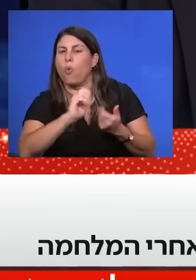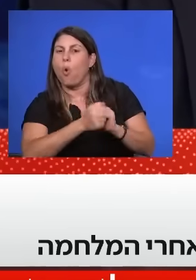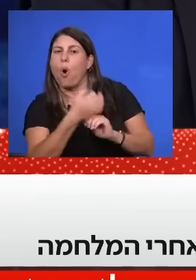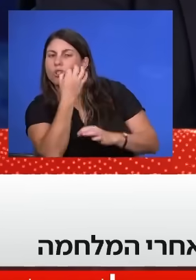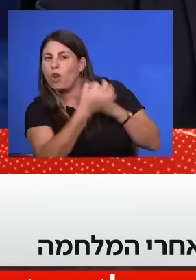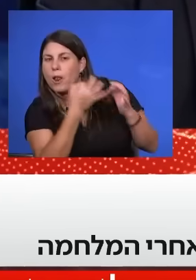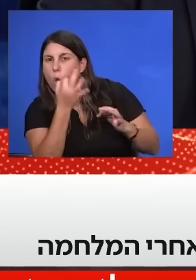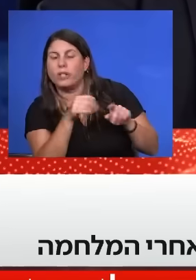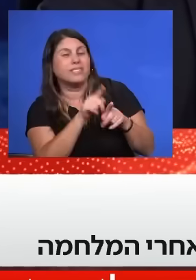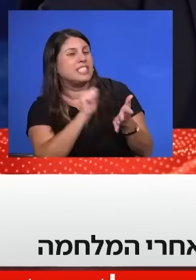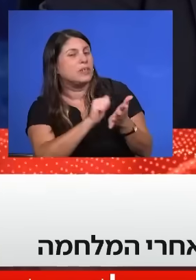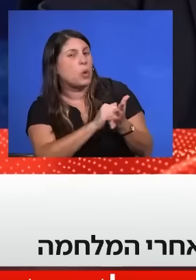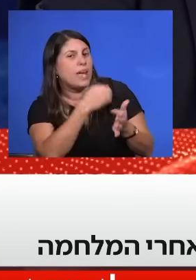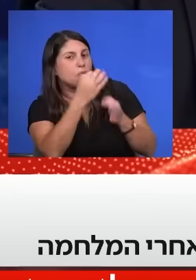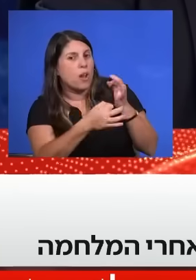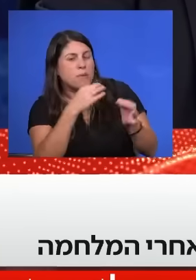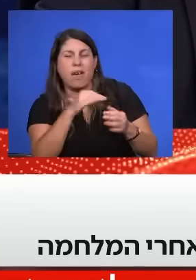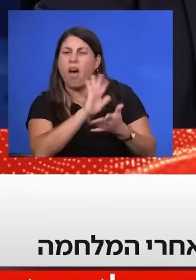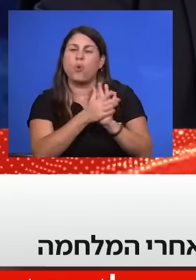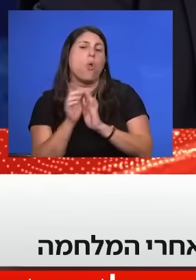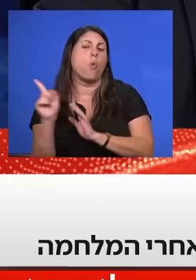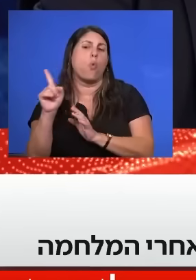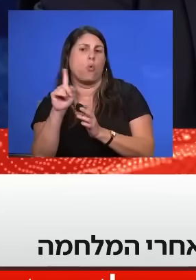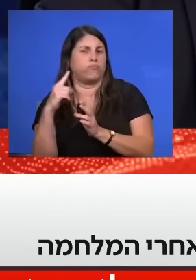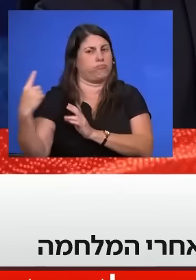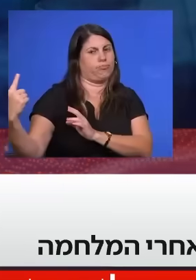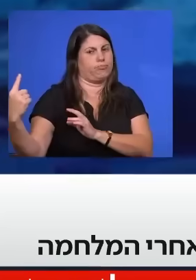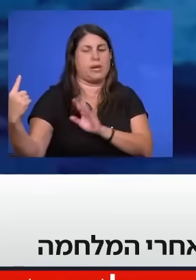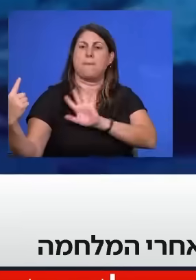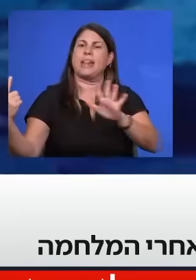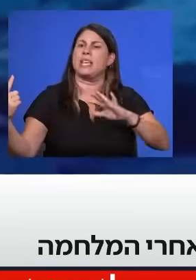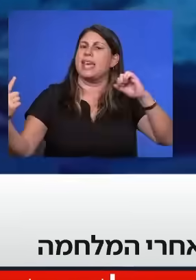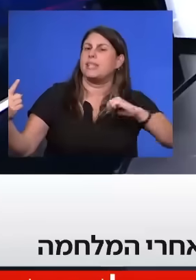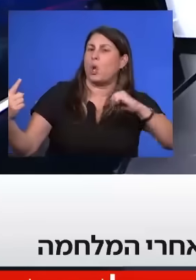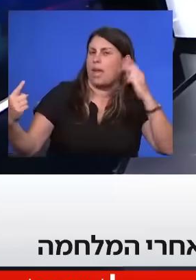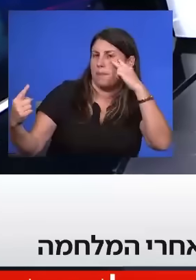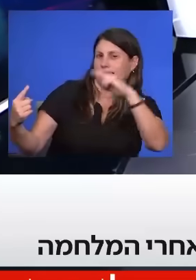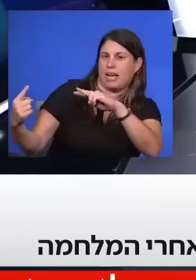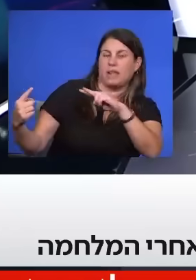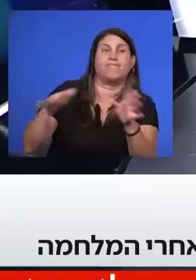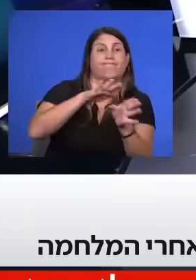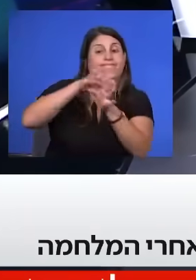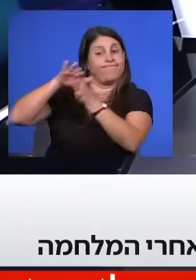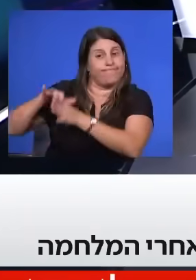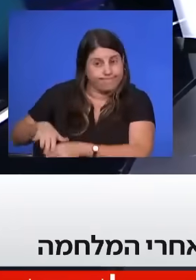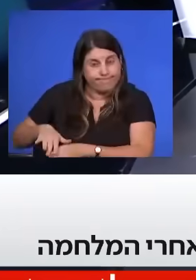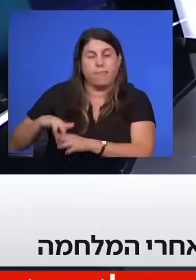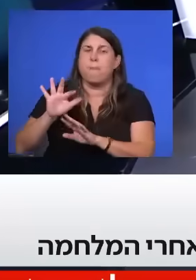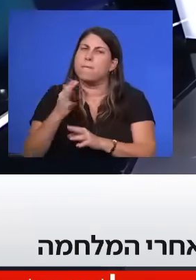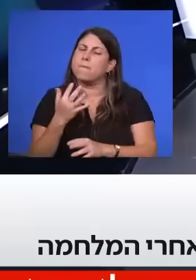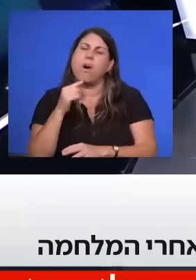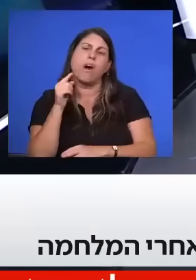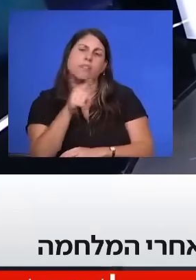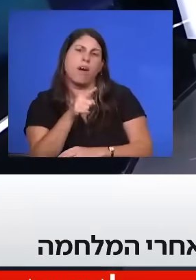עיתונאים. הכל חד צדדי, הצהרה ללא נוכחות עיתונאים. תודה, מואב. מיכאל שמש, מה אתה לוקח מהדברים של נתניהו? תראה, אז שני דברים